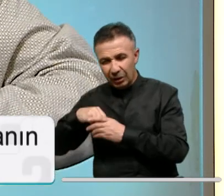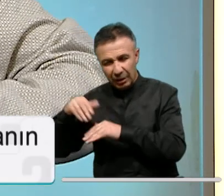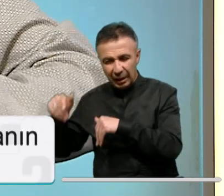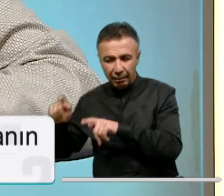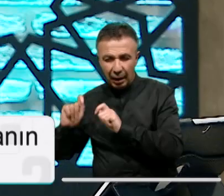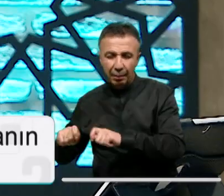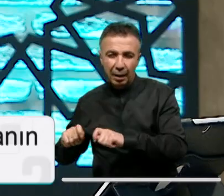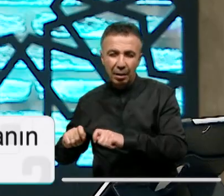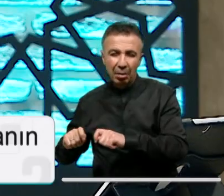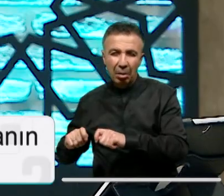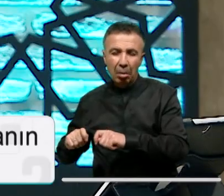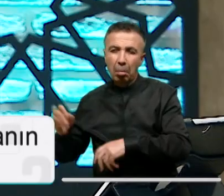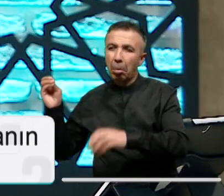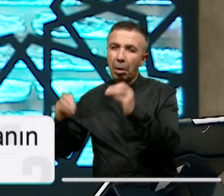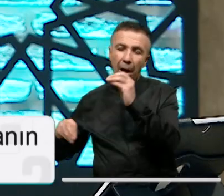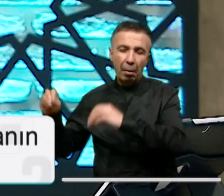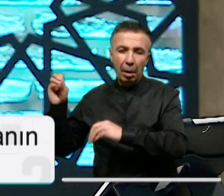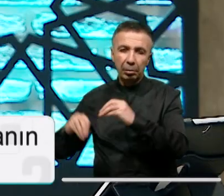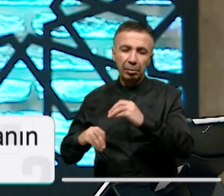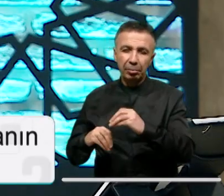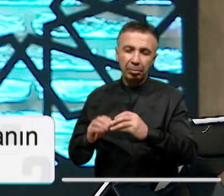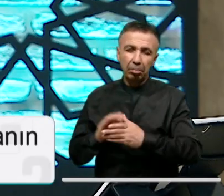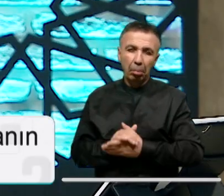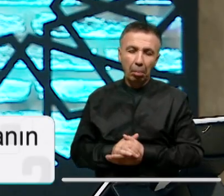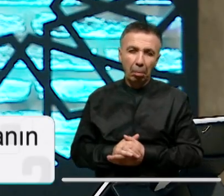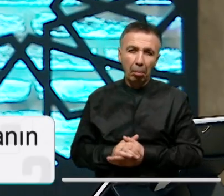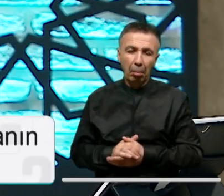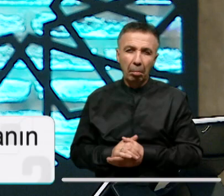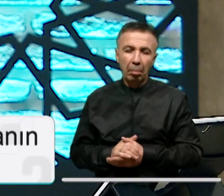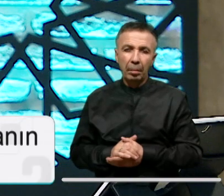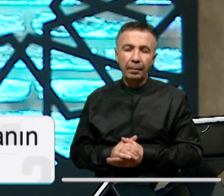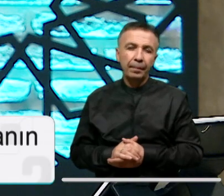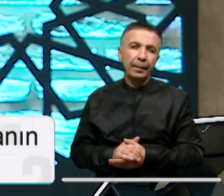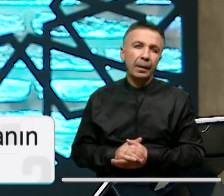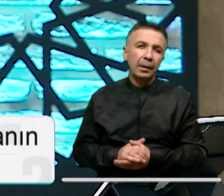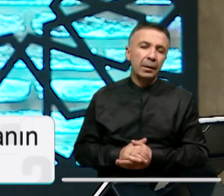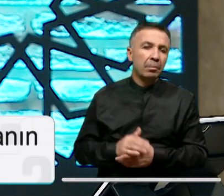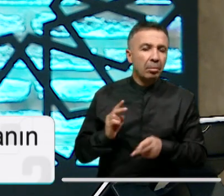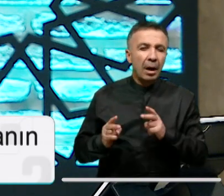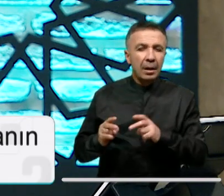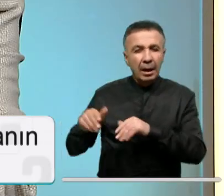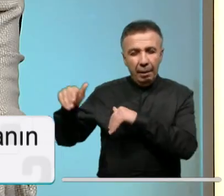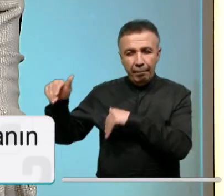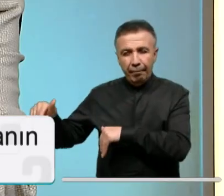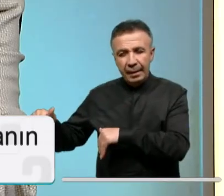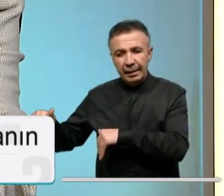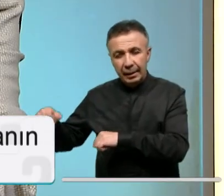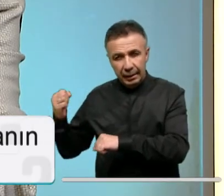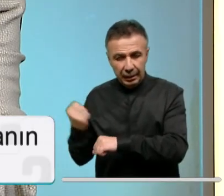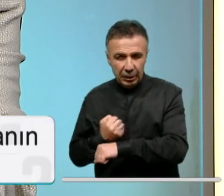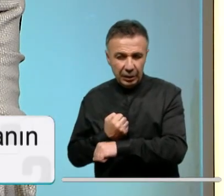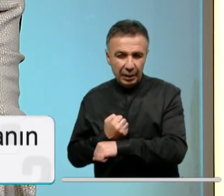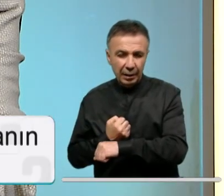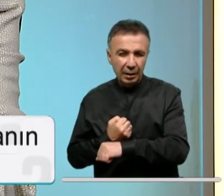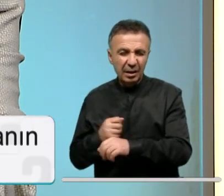işi abartıp iyice işlemeli Hatta bazen böyle Eee mezar taşına